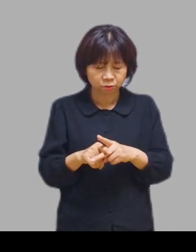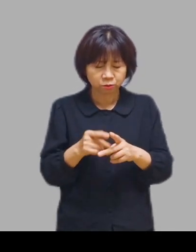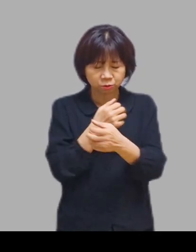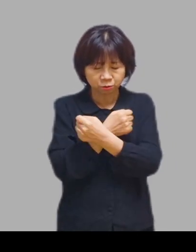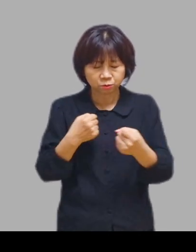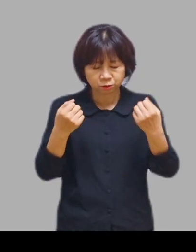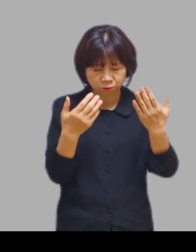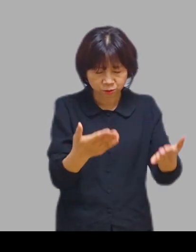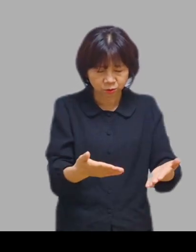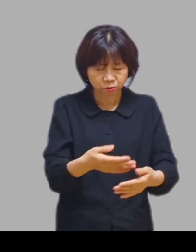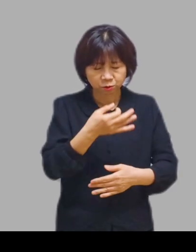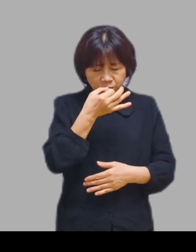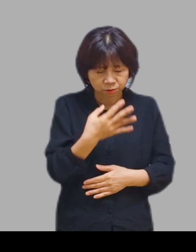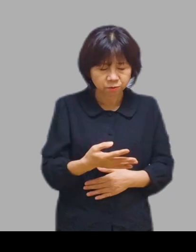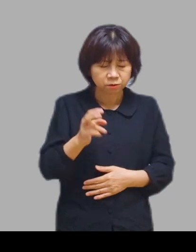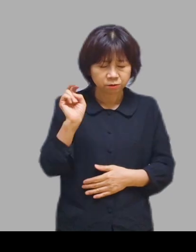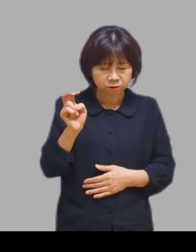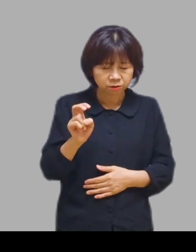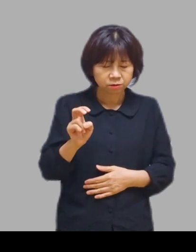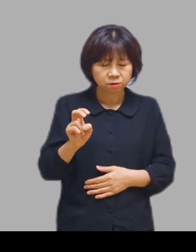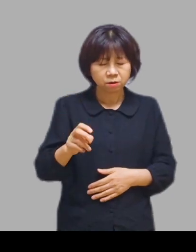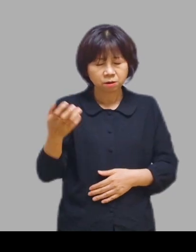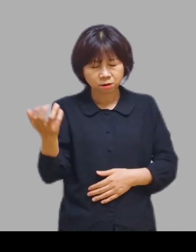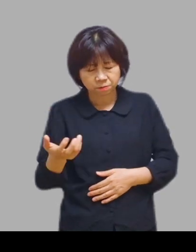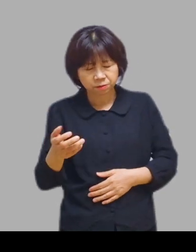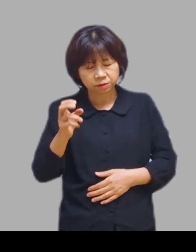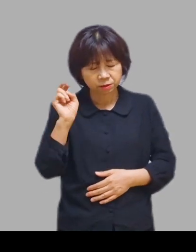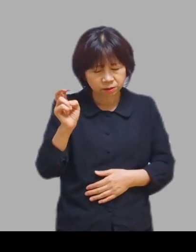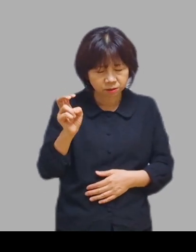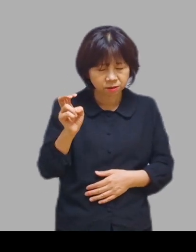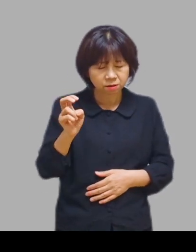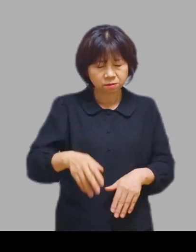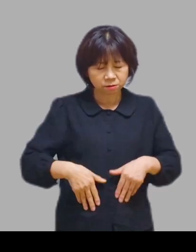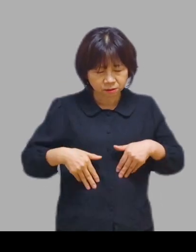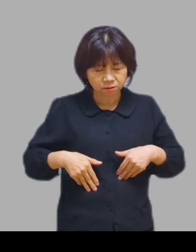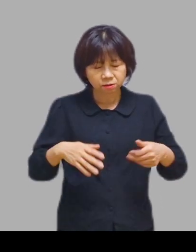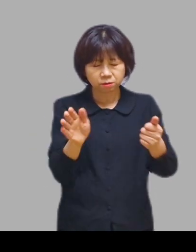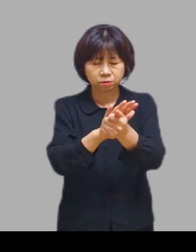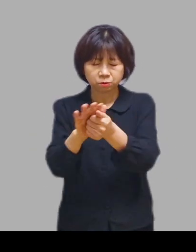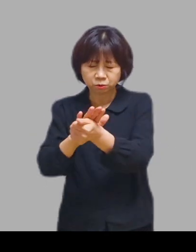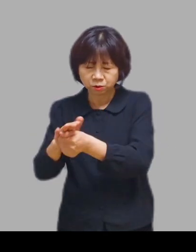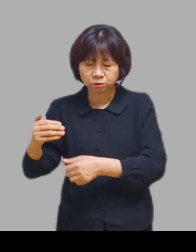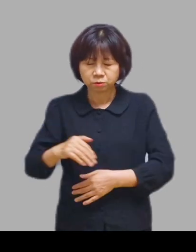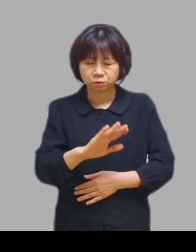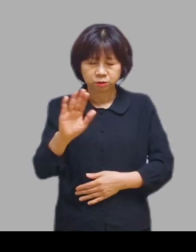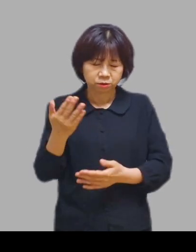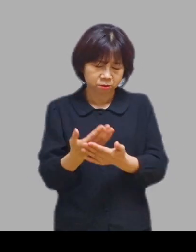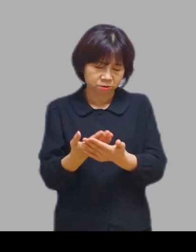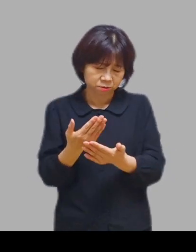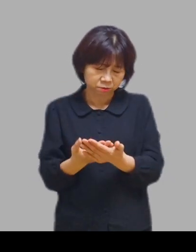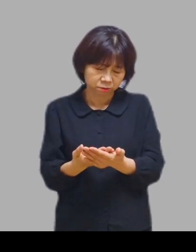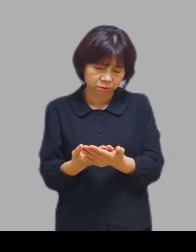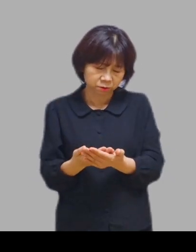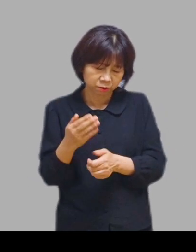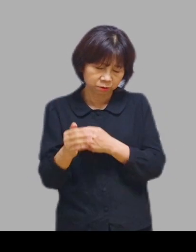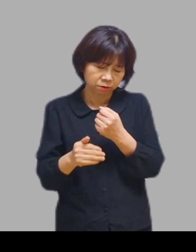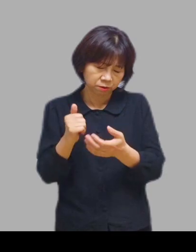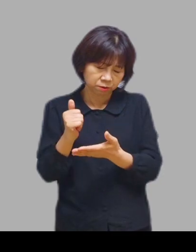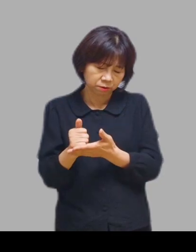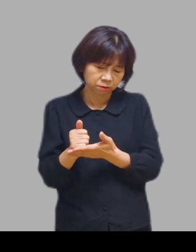아팠을까, 얼마나 힘들었을까, 따뜻한 손길을 건넬 수 있는 우리들 다 되어질 수 있도록